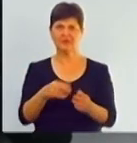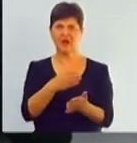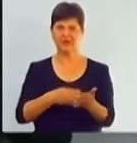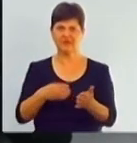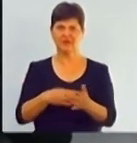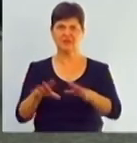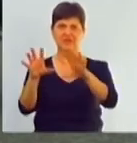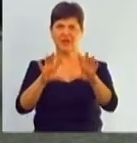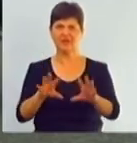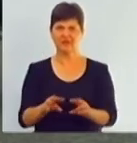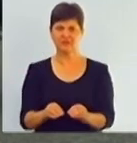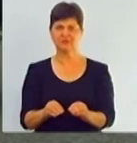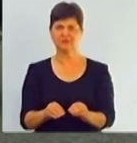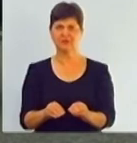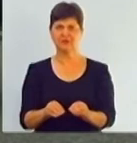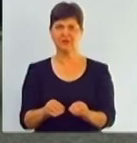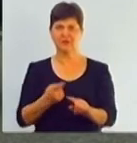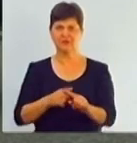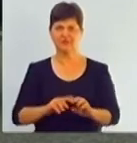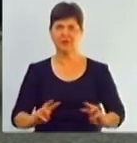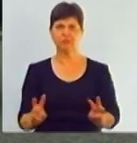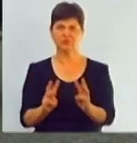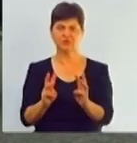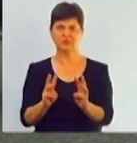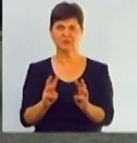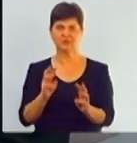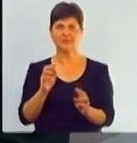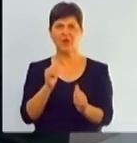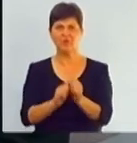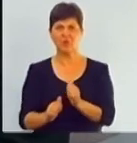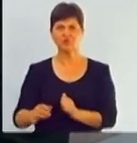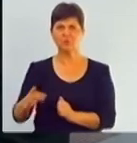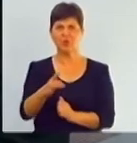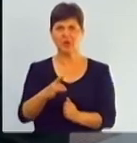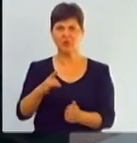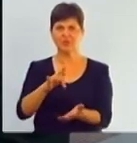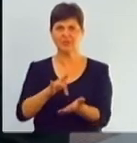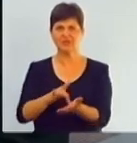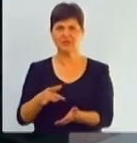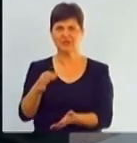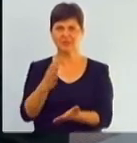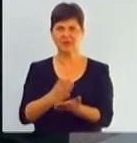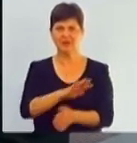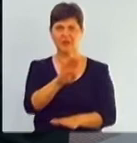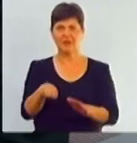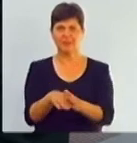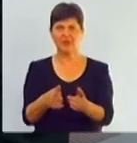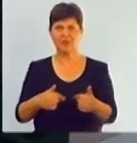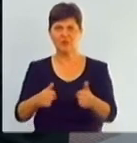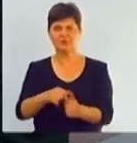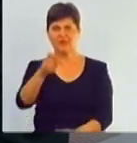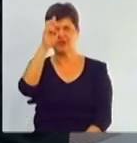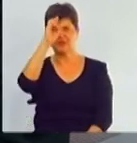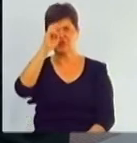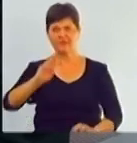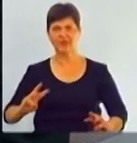і локалізації, скажімо так, пожеж. Тобто в кожному районному центрі області у нас є підрозділ державної пожежно-рятувальної